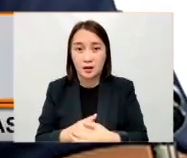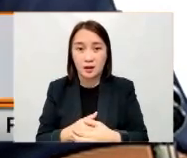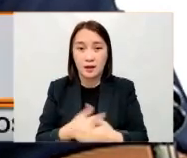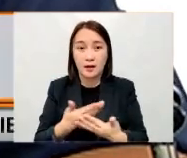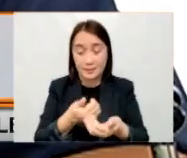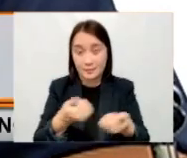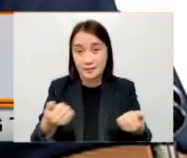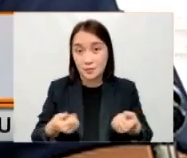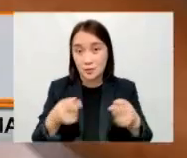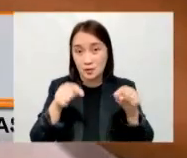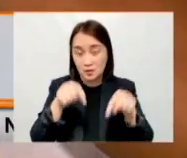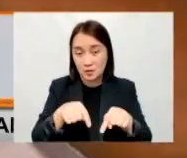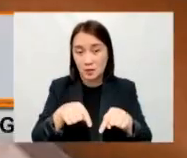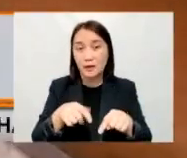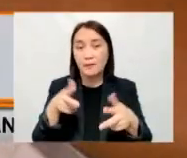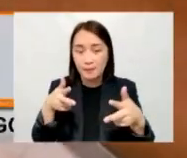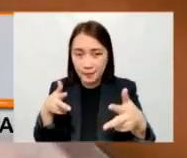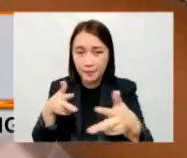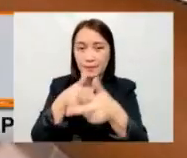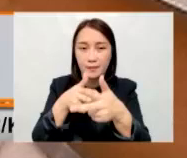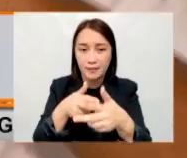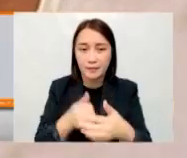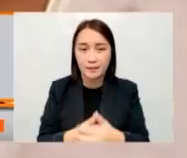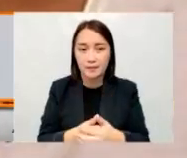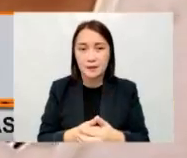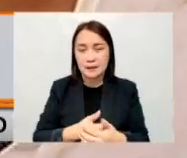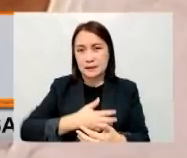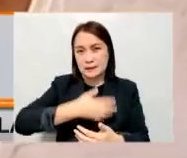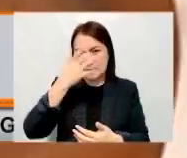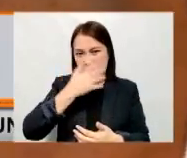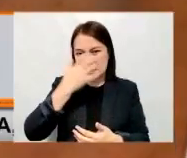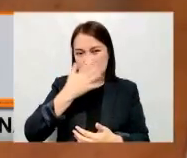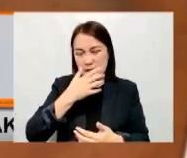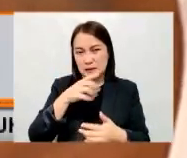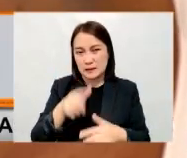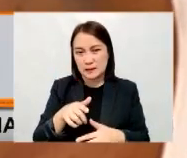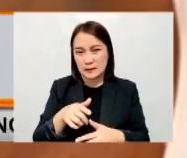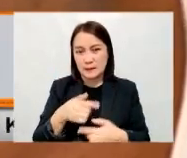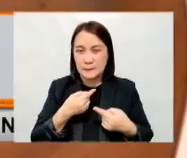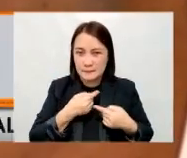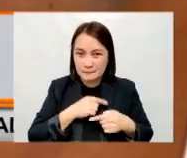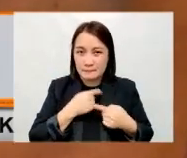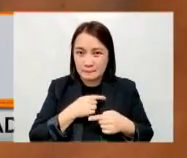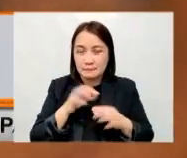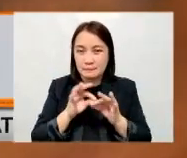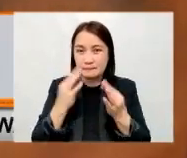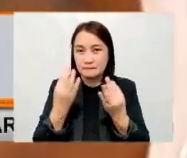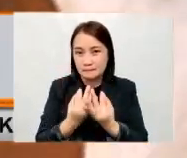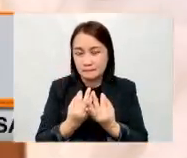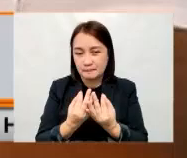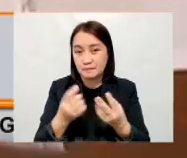yung motorcycle natin ma'am. Galit at pighati ang nararamdaman ng pamilya ng 13 anyos sa si